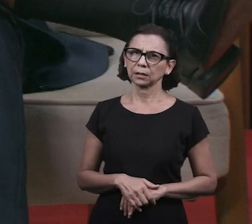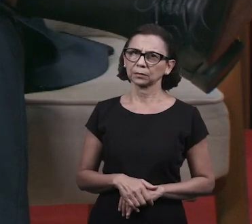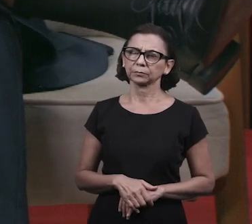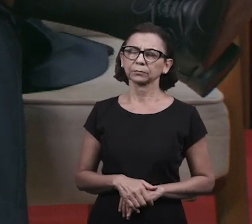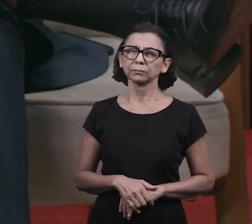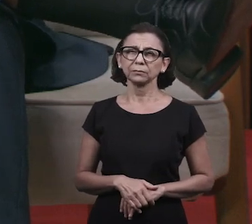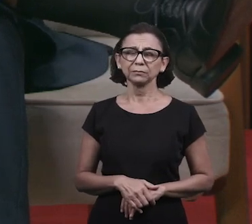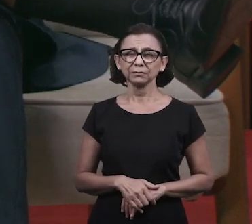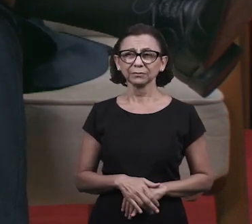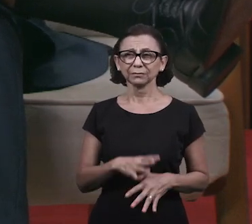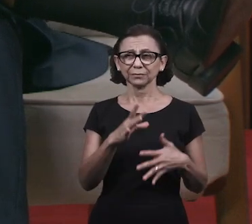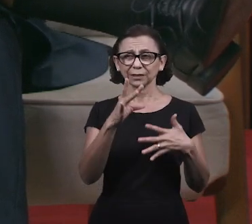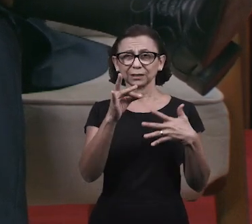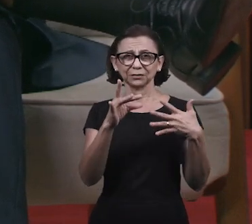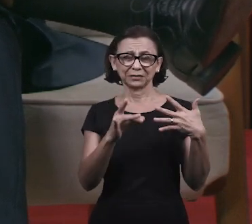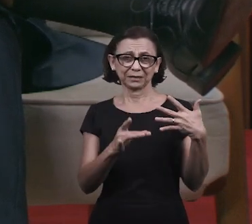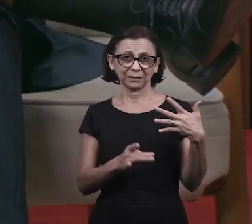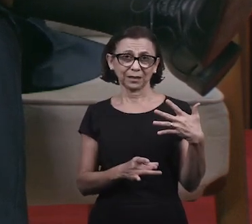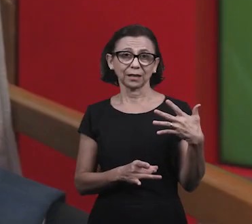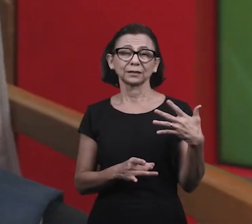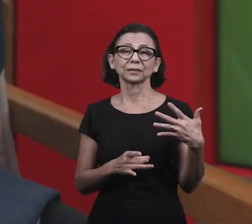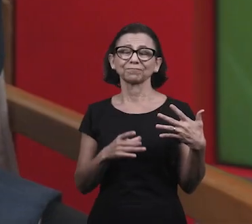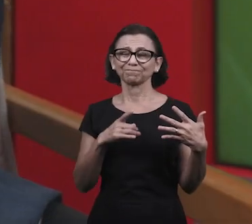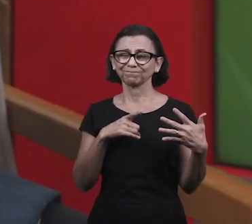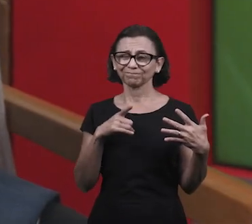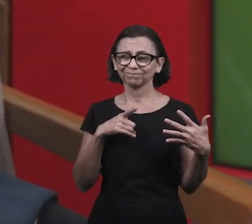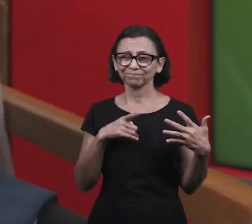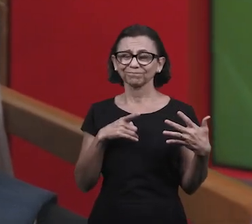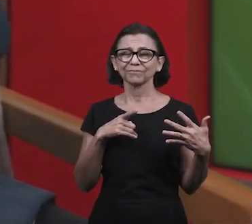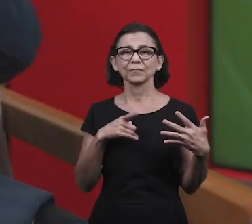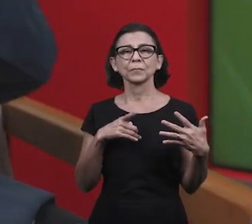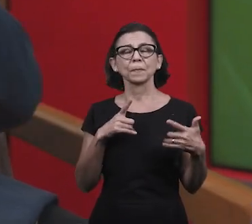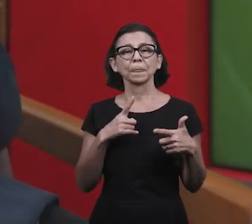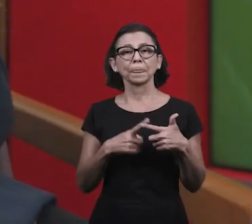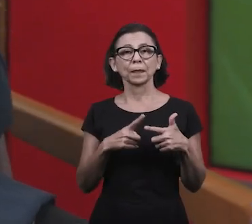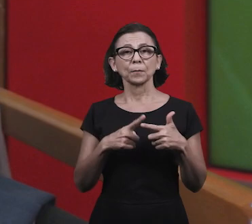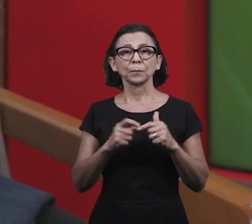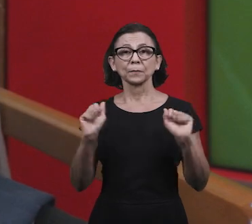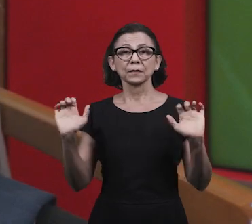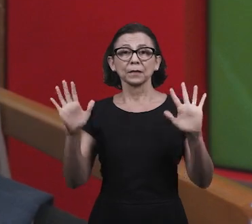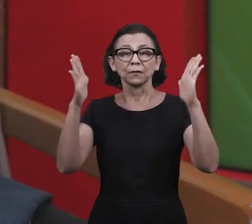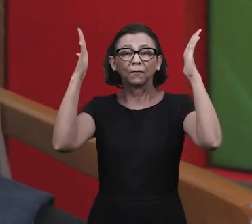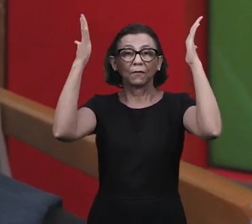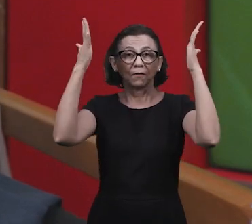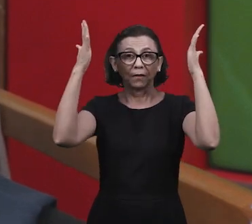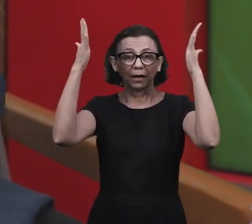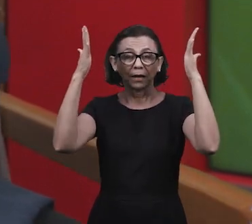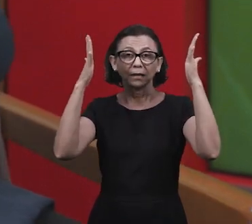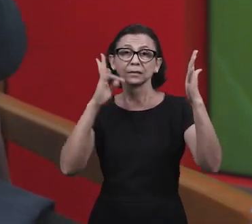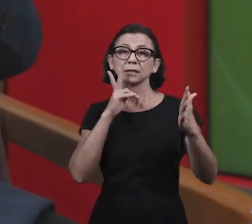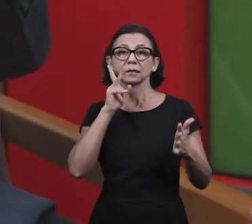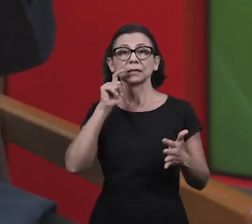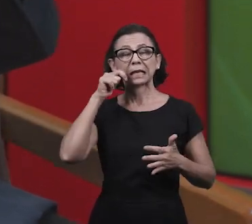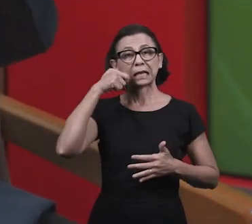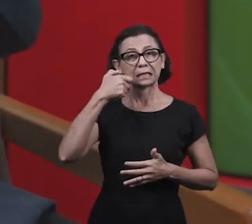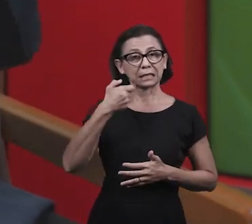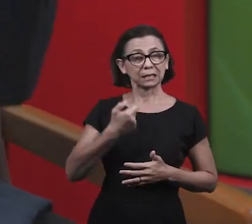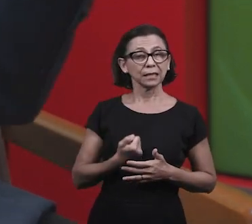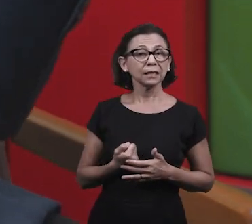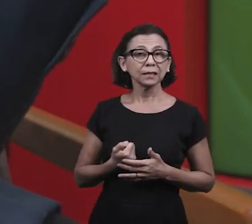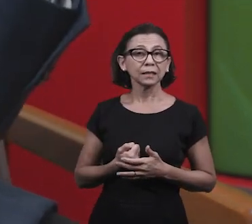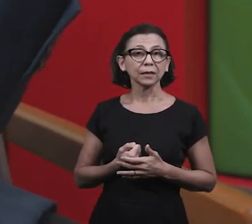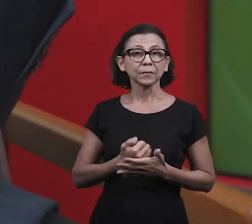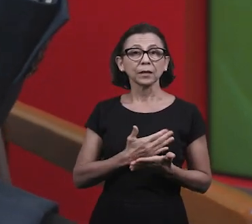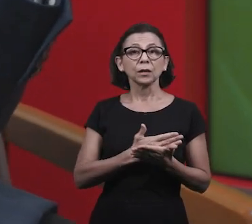conclue, nous pouvons parler beaucoup de choses parce que cette scène, la bénédiction de Dieu pour l'homme